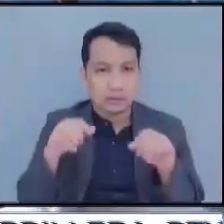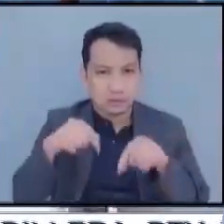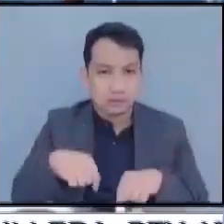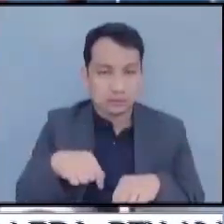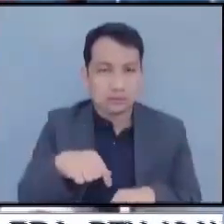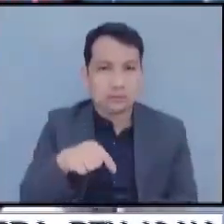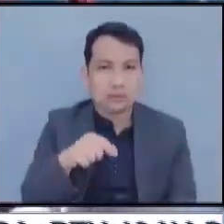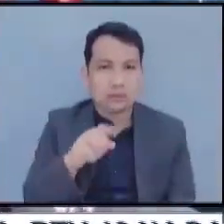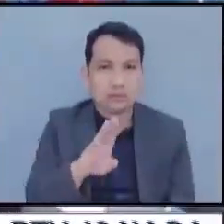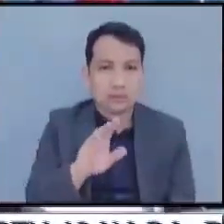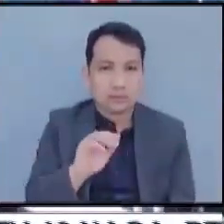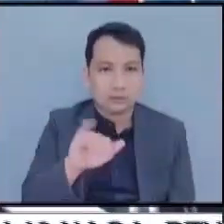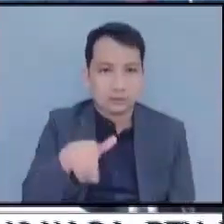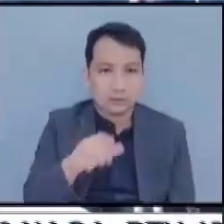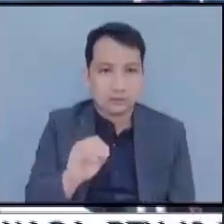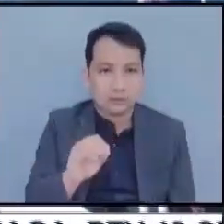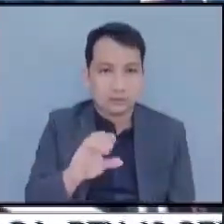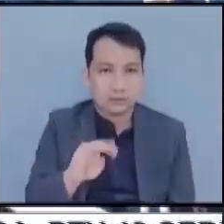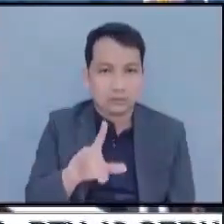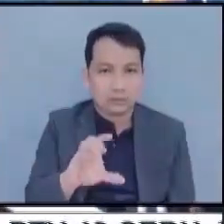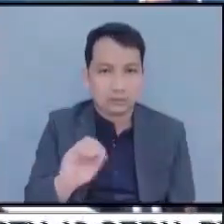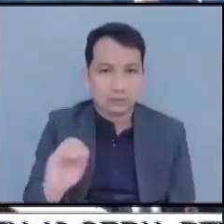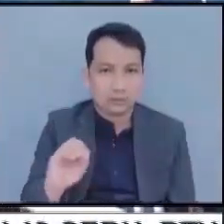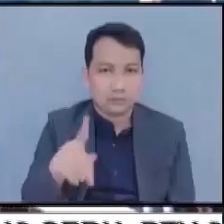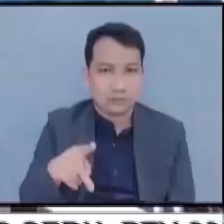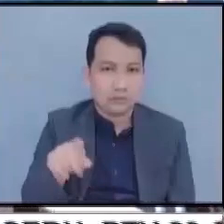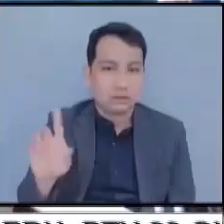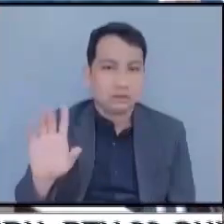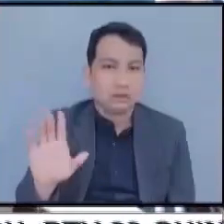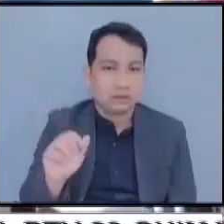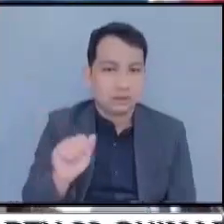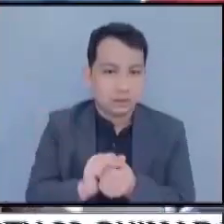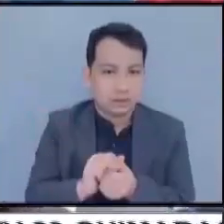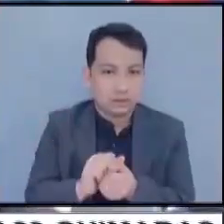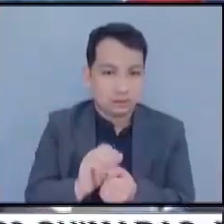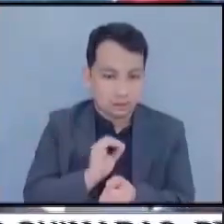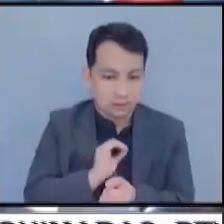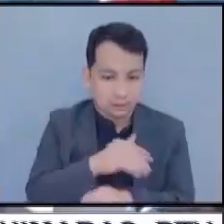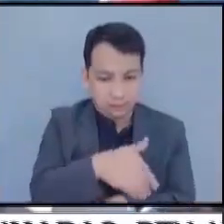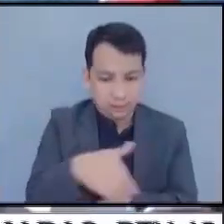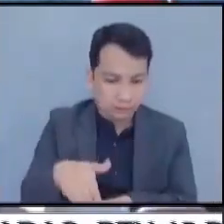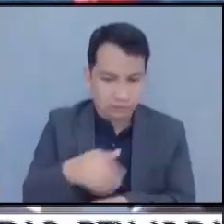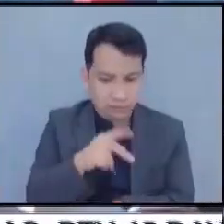ng Bao de Masinloc na bahagi ng teritoryo ng Pilipinas. Mula dito